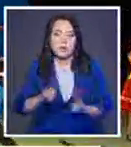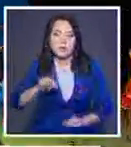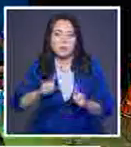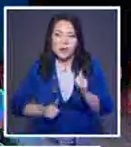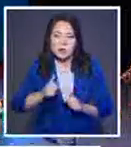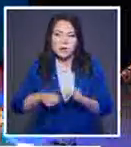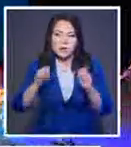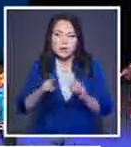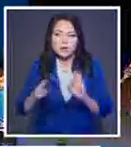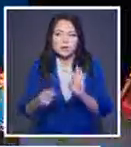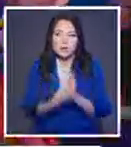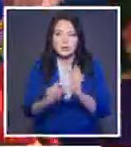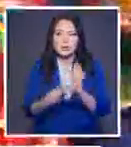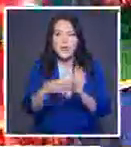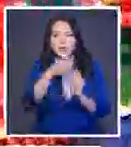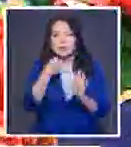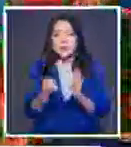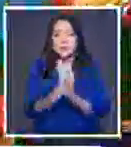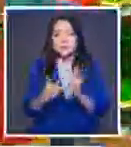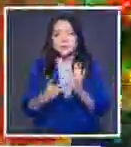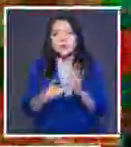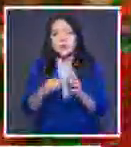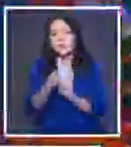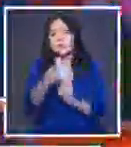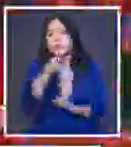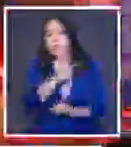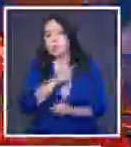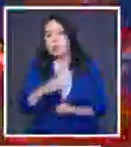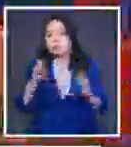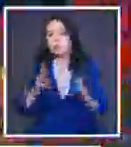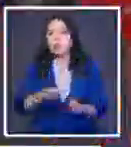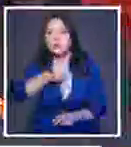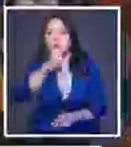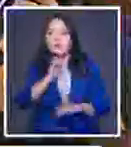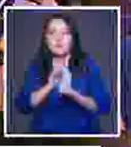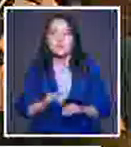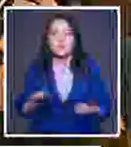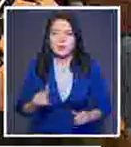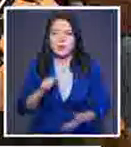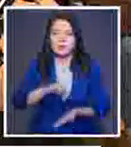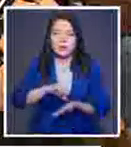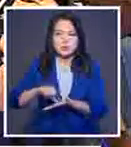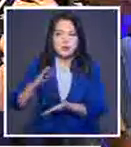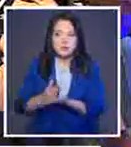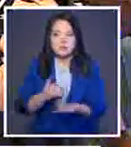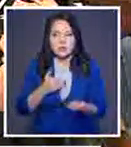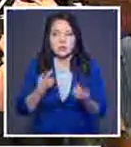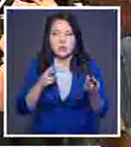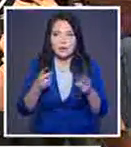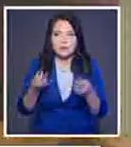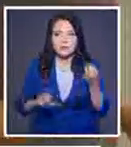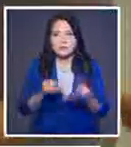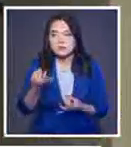байқауға 7 жасқа дейінгі және 8 бен 11 жас аралығындағы және одан да үлкен балалар қатысты. Қатысушылар аспаппен өнер